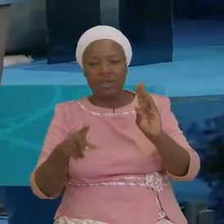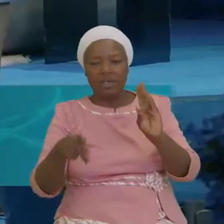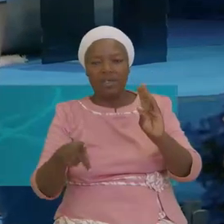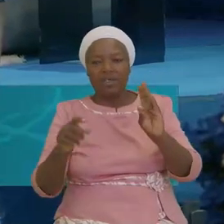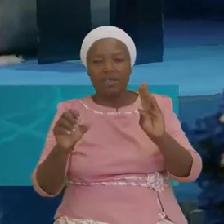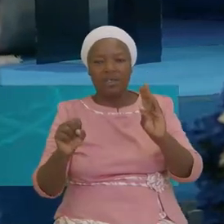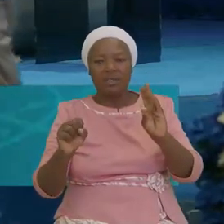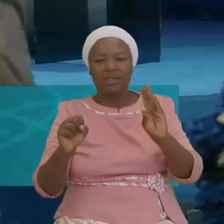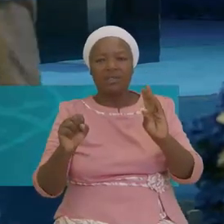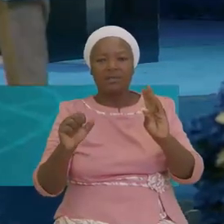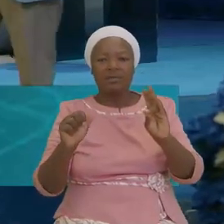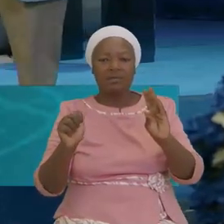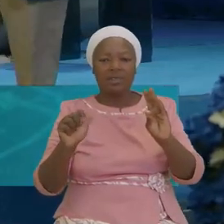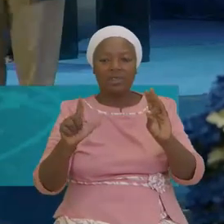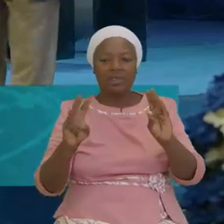Nous lisons le verset